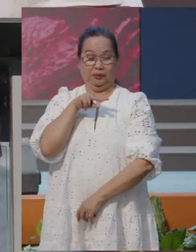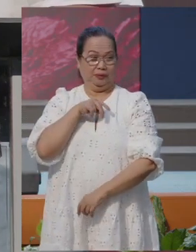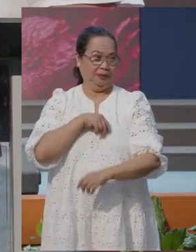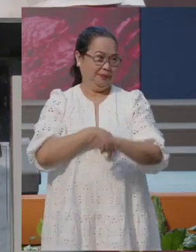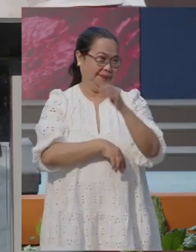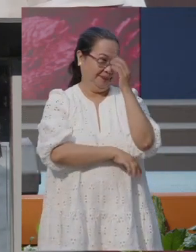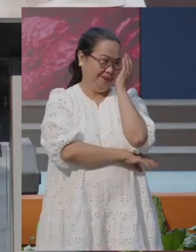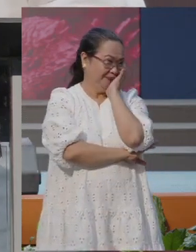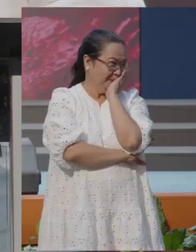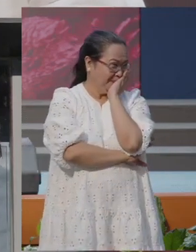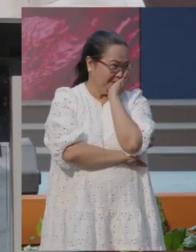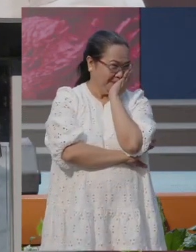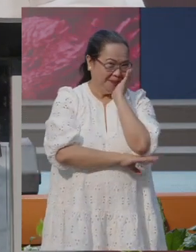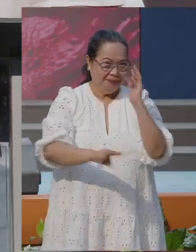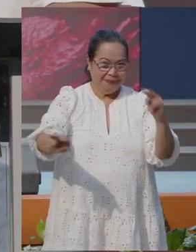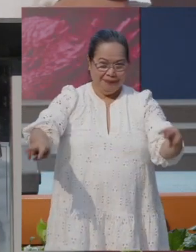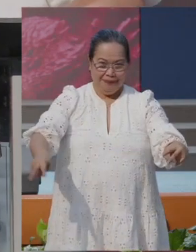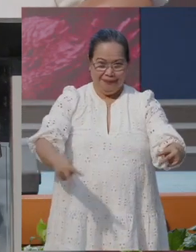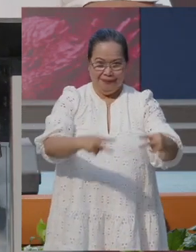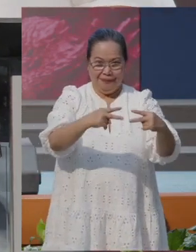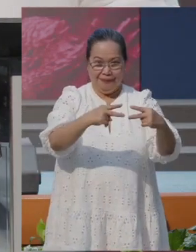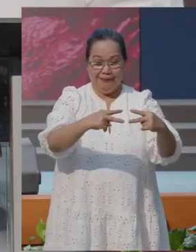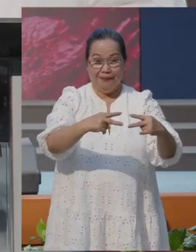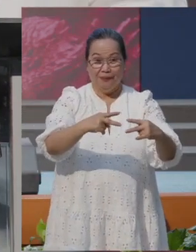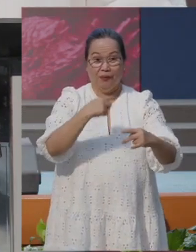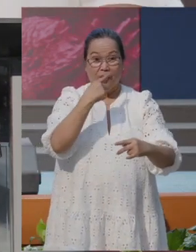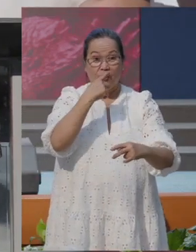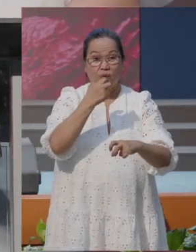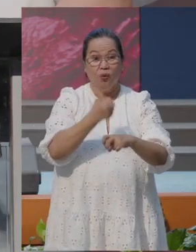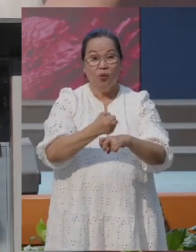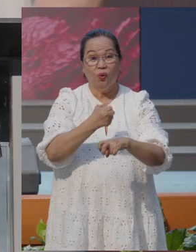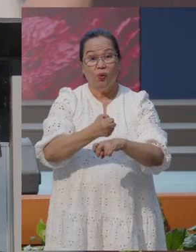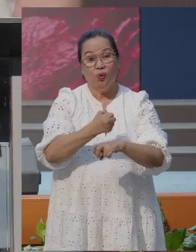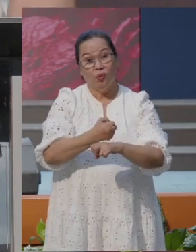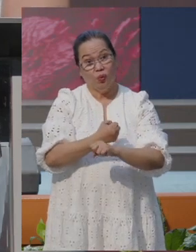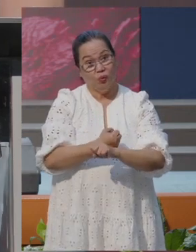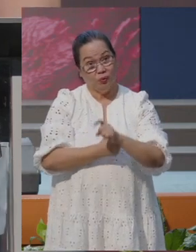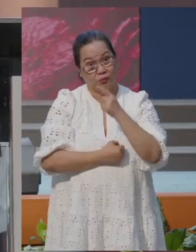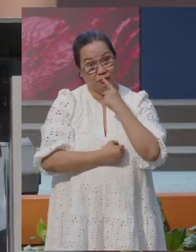Tuwing nasasalubong nyo. Alam nyo kung sino nahihirapan?